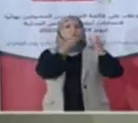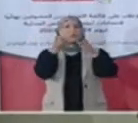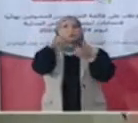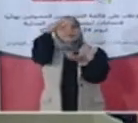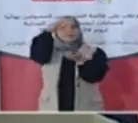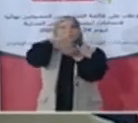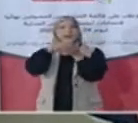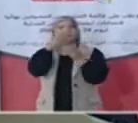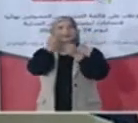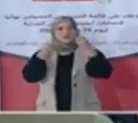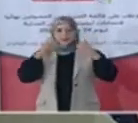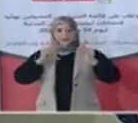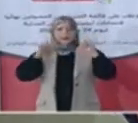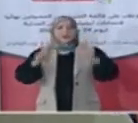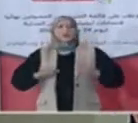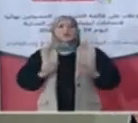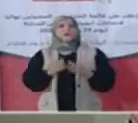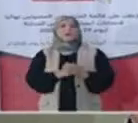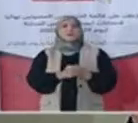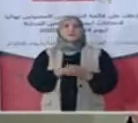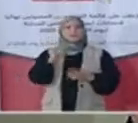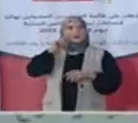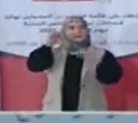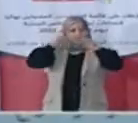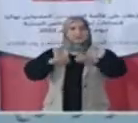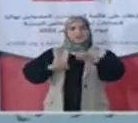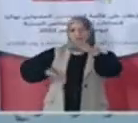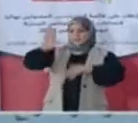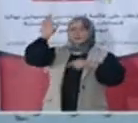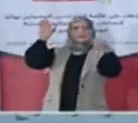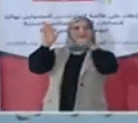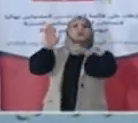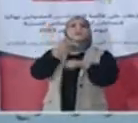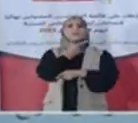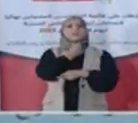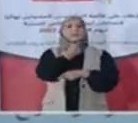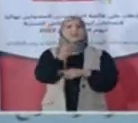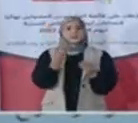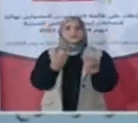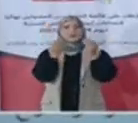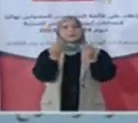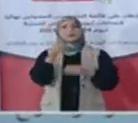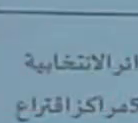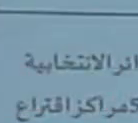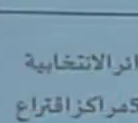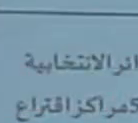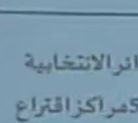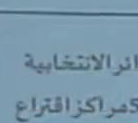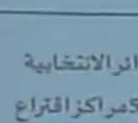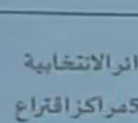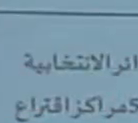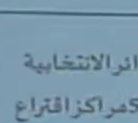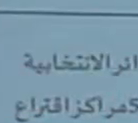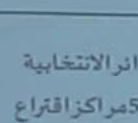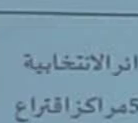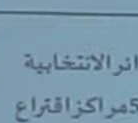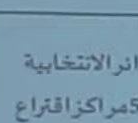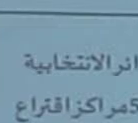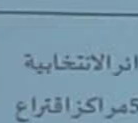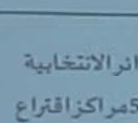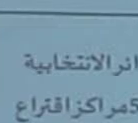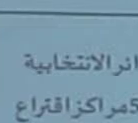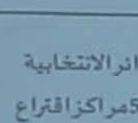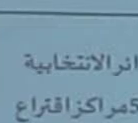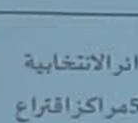مكتب، فلنا تلاحظوا أنه ينجم المترشح بسهولة أنه يتمكن من توفير على الأقل 5 من ممثليه باش يحضروا